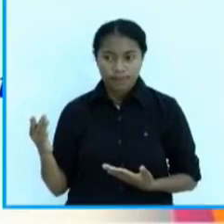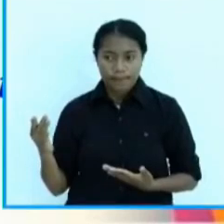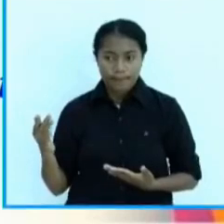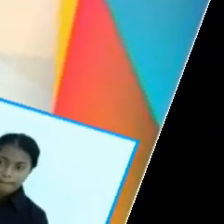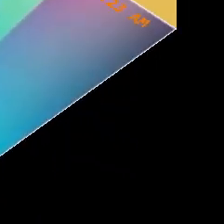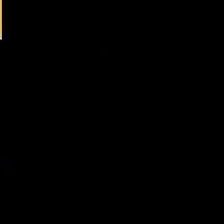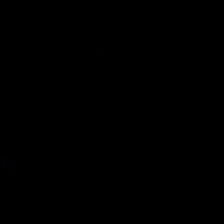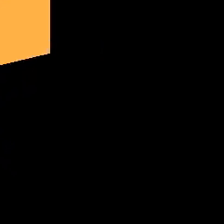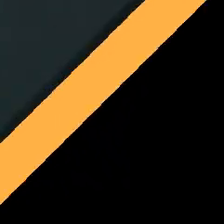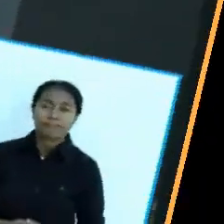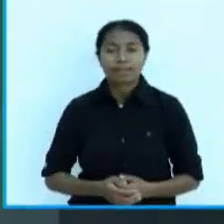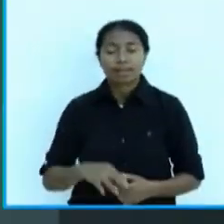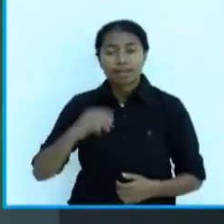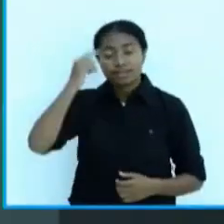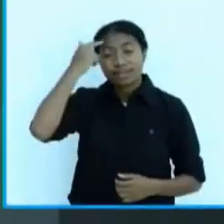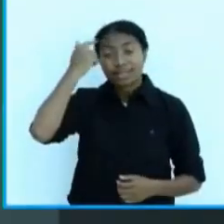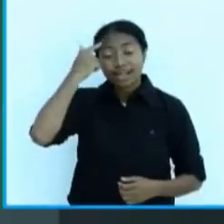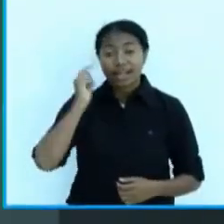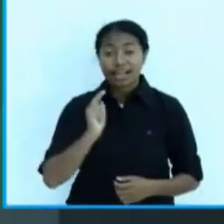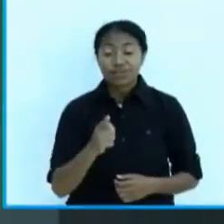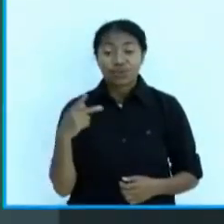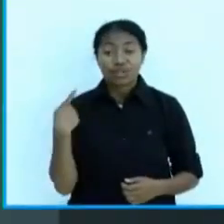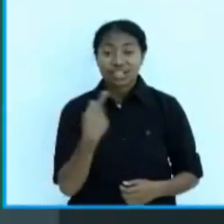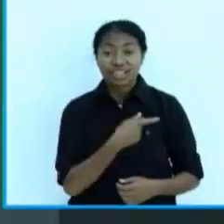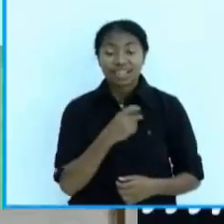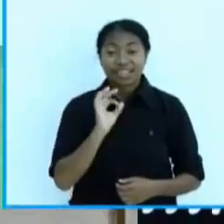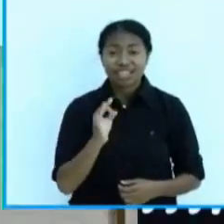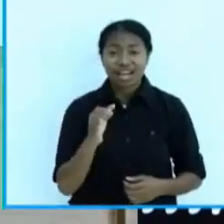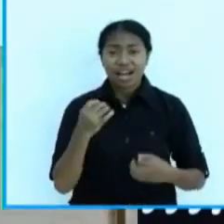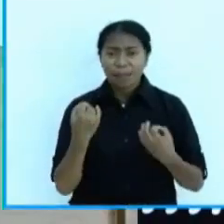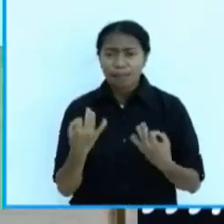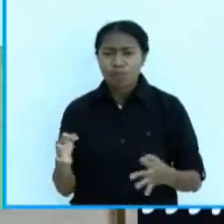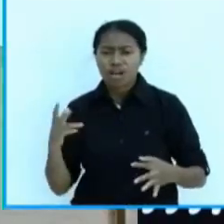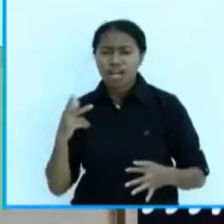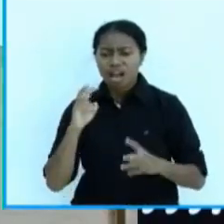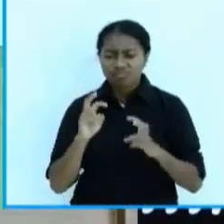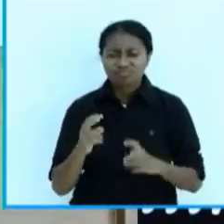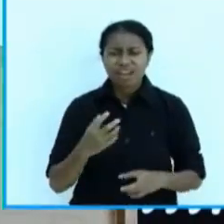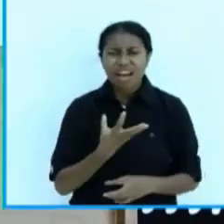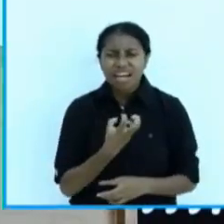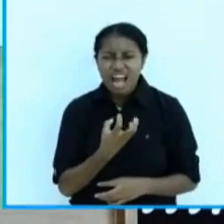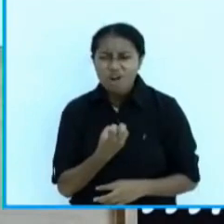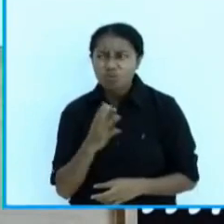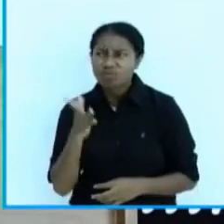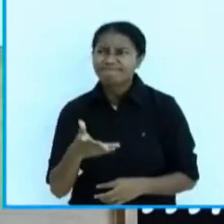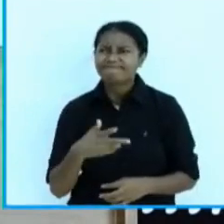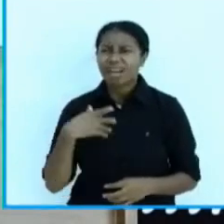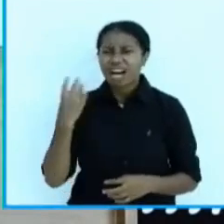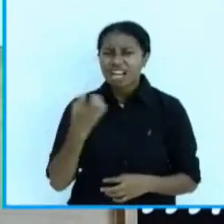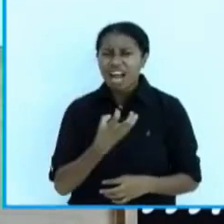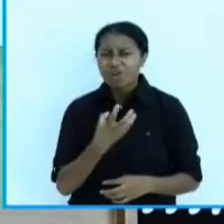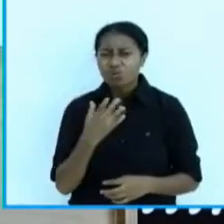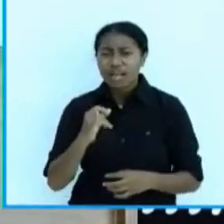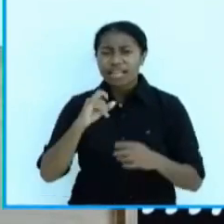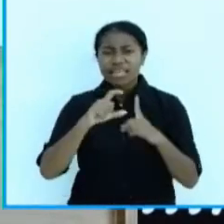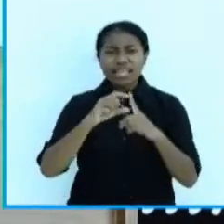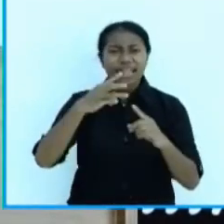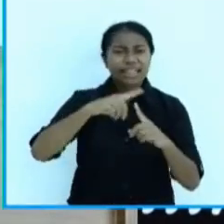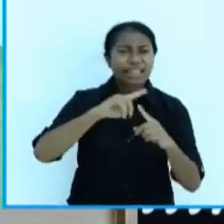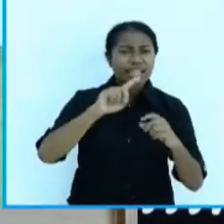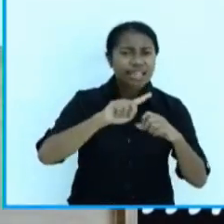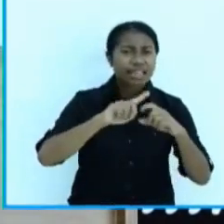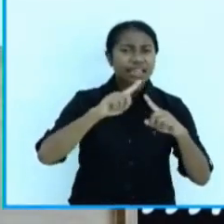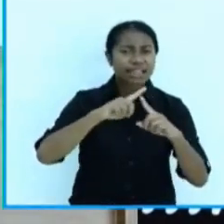bapaknya karena itu kita tidak boleh meragukan sedikitpun identitas Yesus